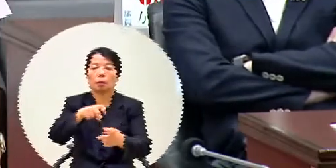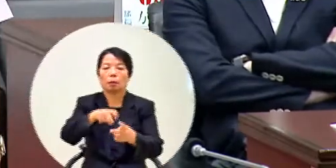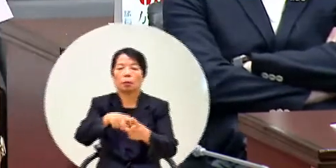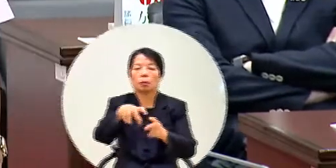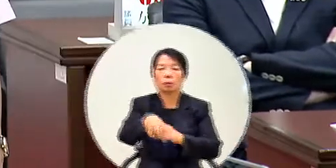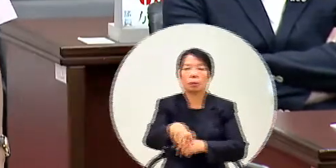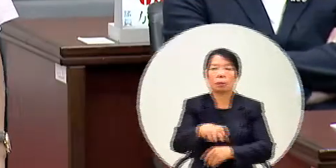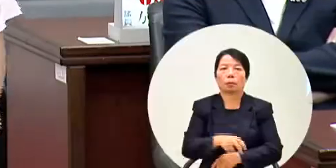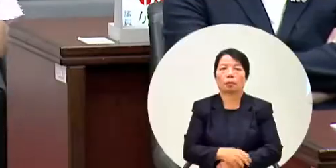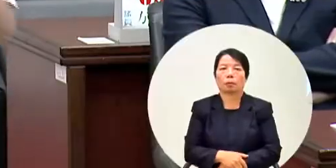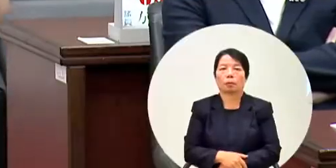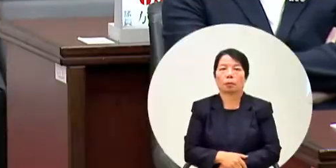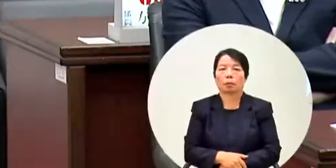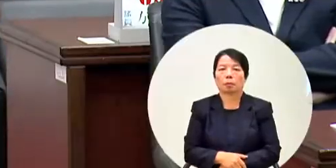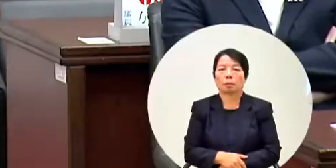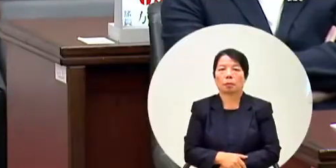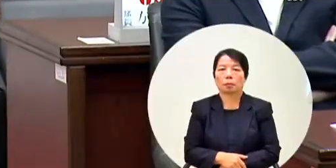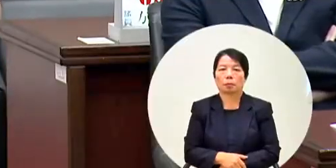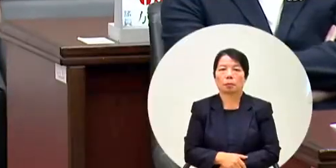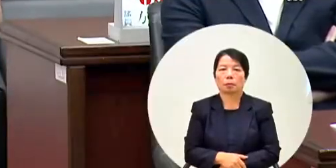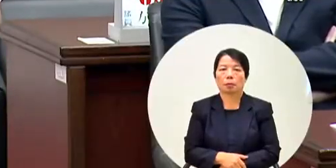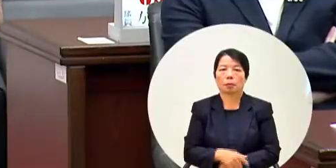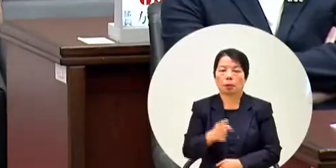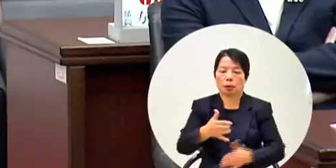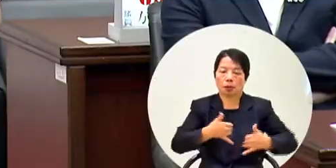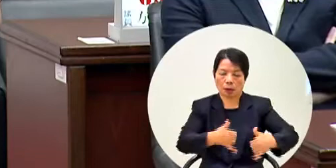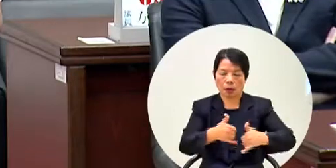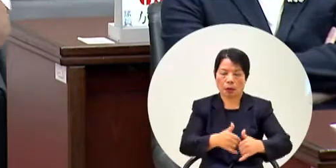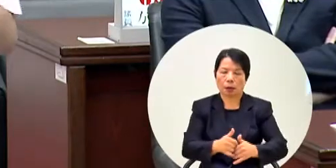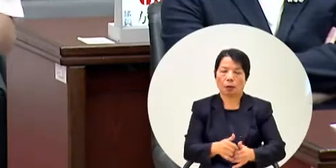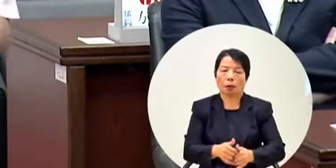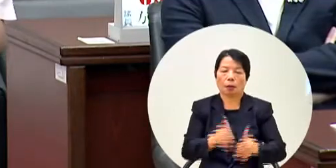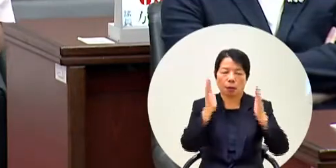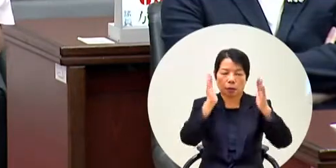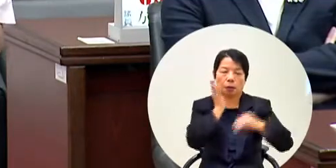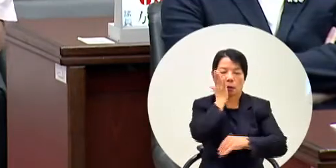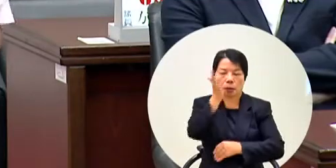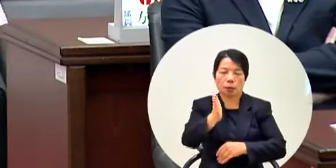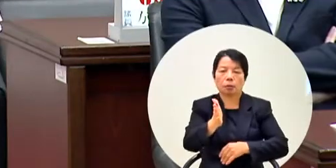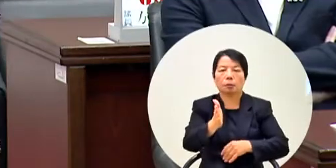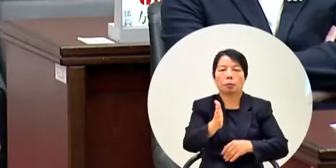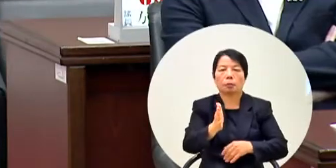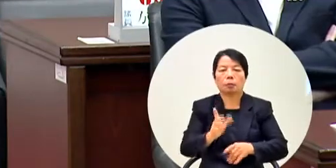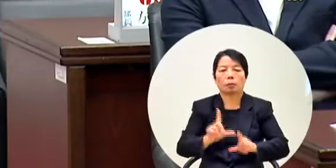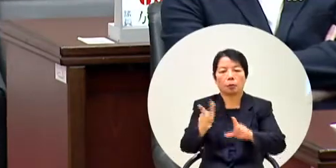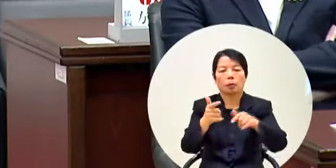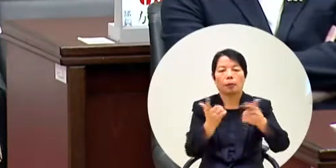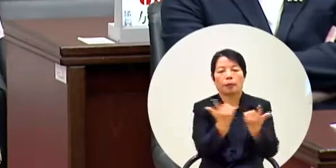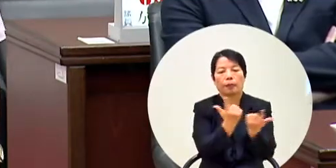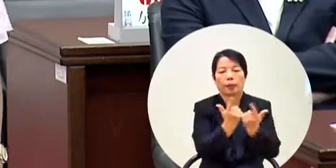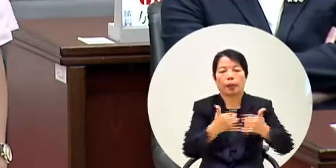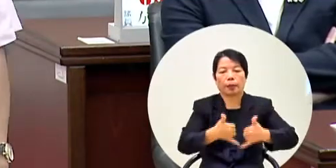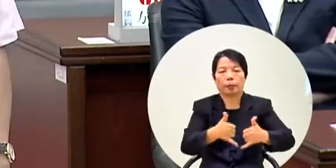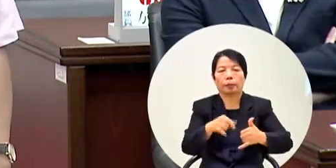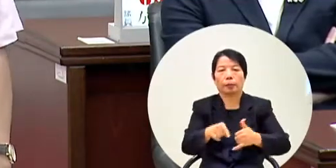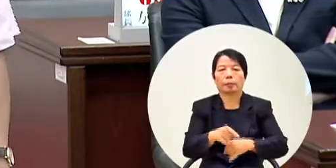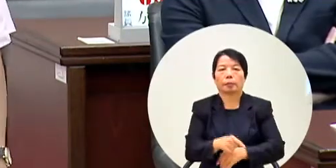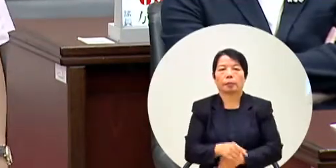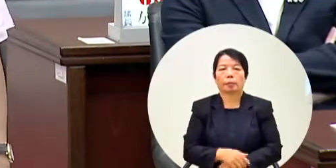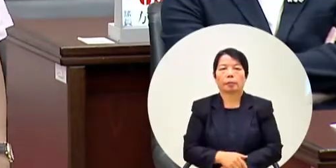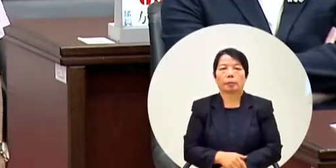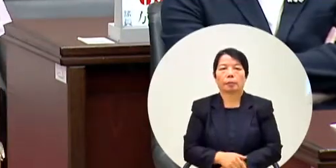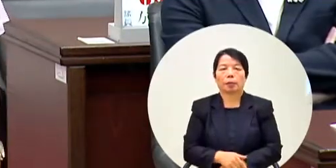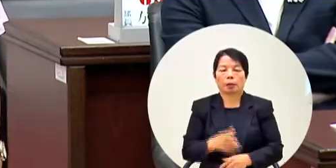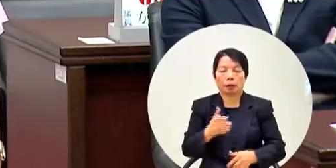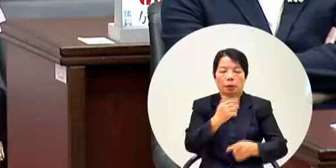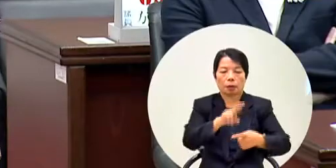咱这个这条正顺东路、正顺北路啊、哦，这拢总是咱家